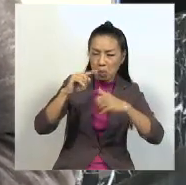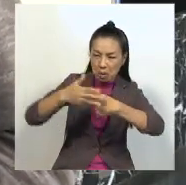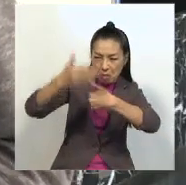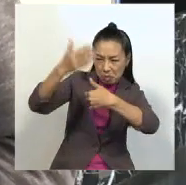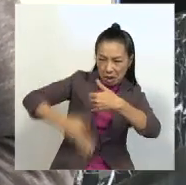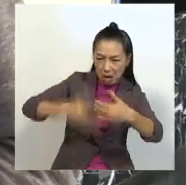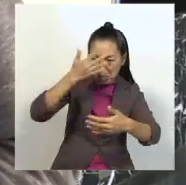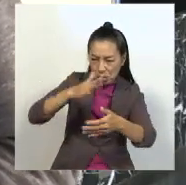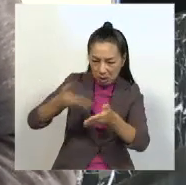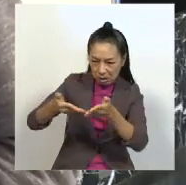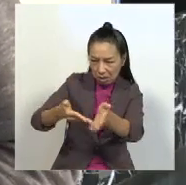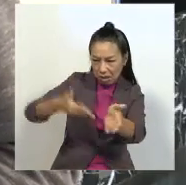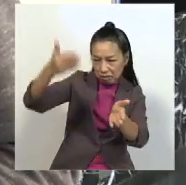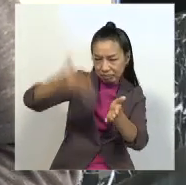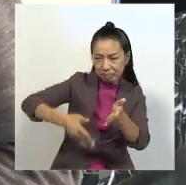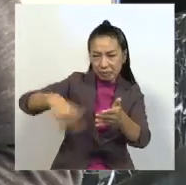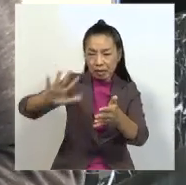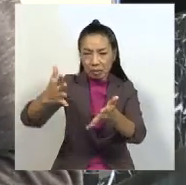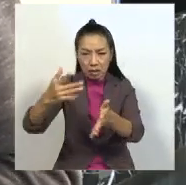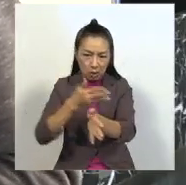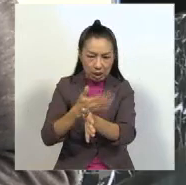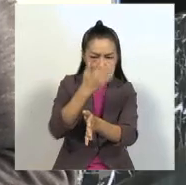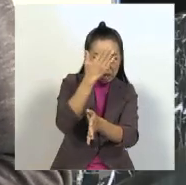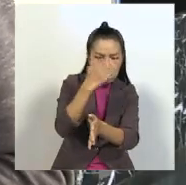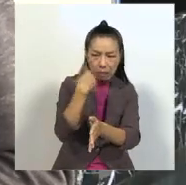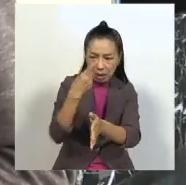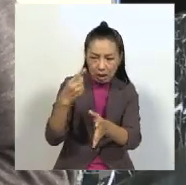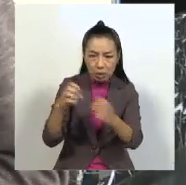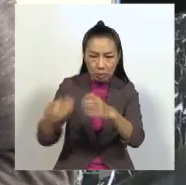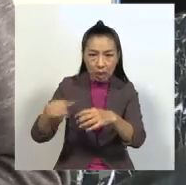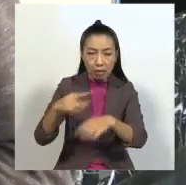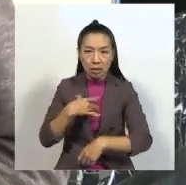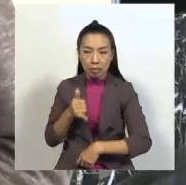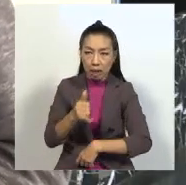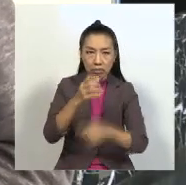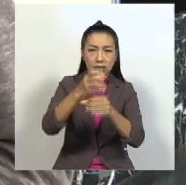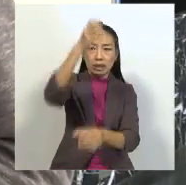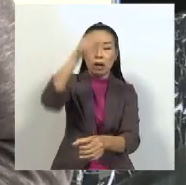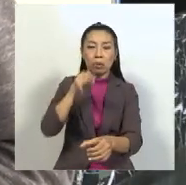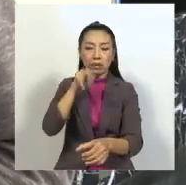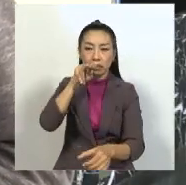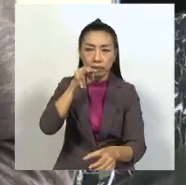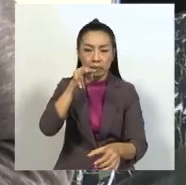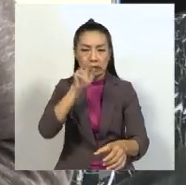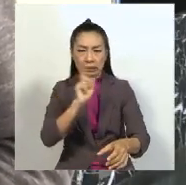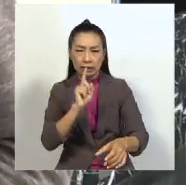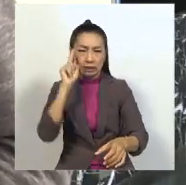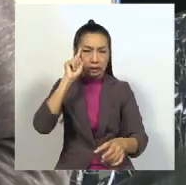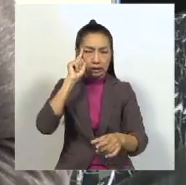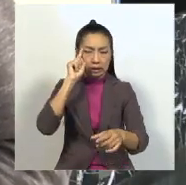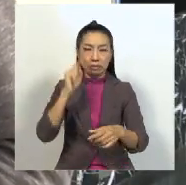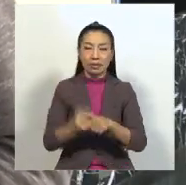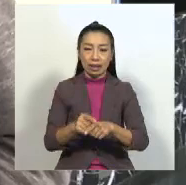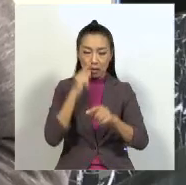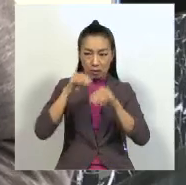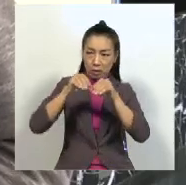โฟกัสมีอะไรมาขวางไหมอย่างเช่นมาแล้วเจอเสาขวางอย่างเงี้ยถ้าเราใช้เลนส์ซูมเพื่อ